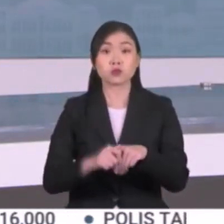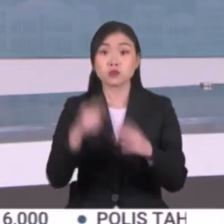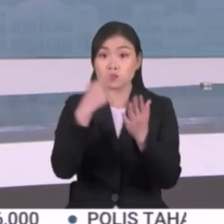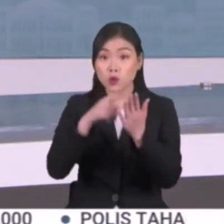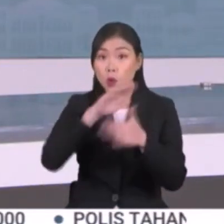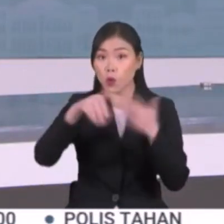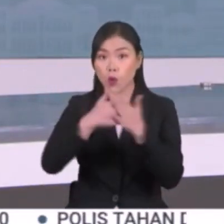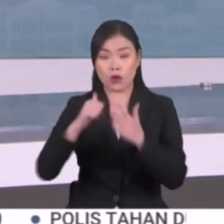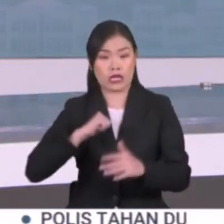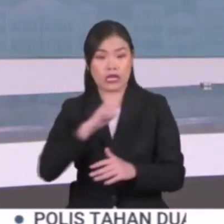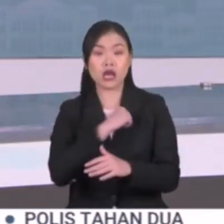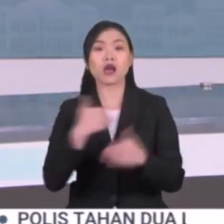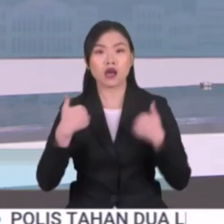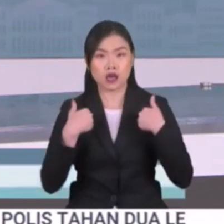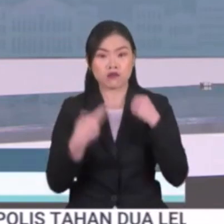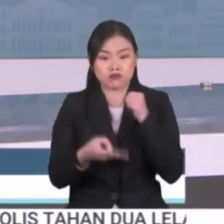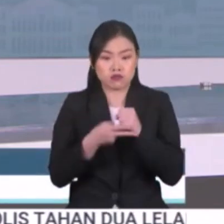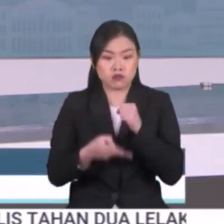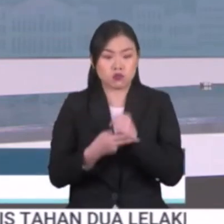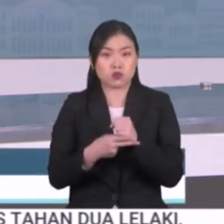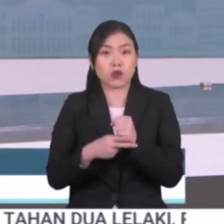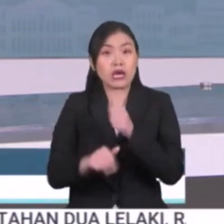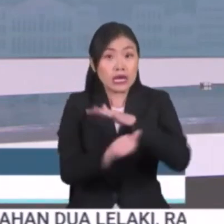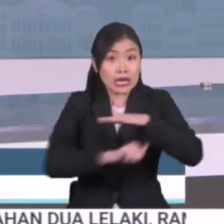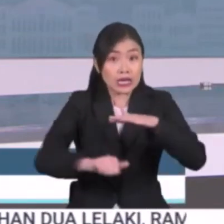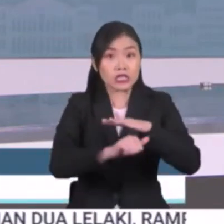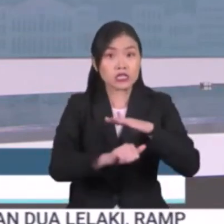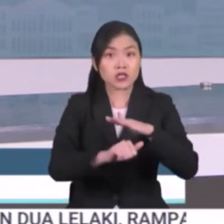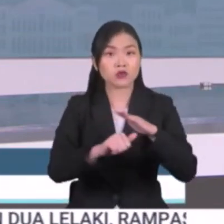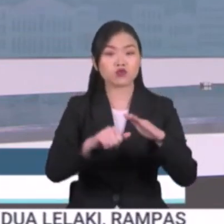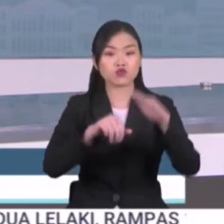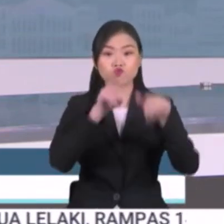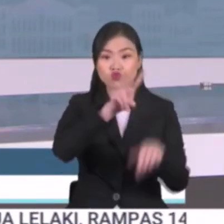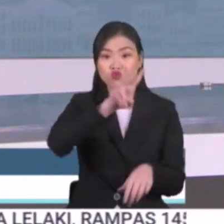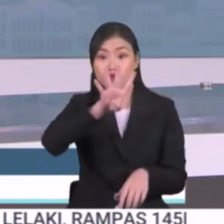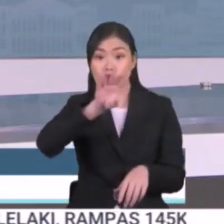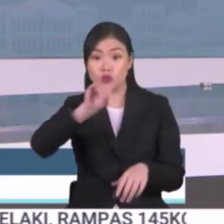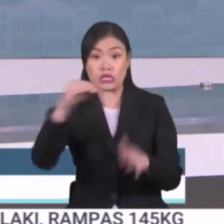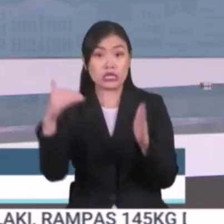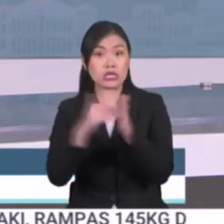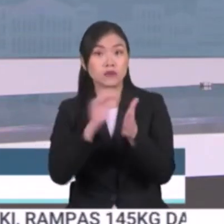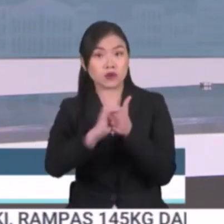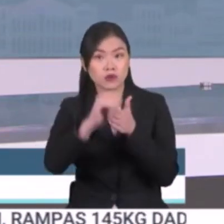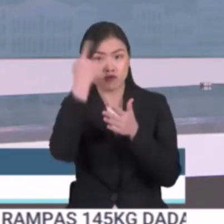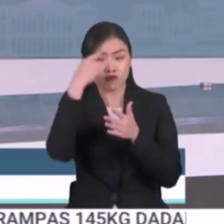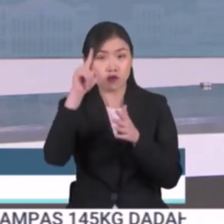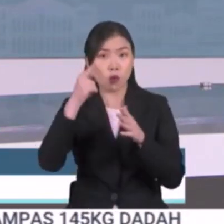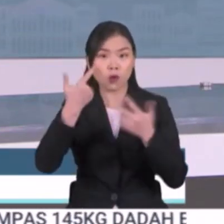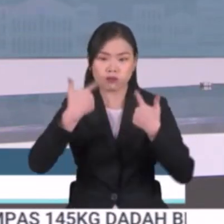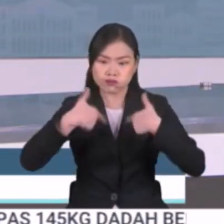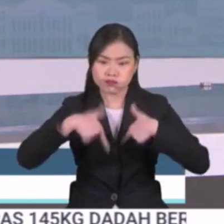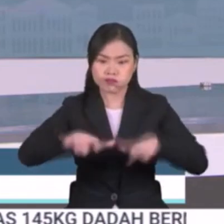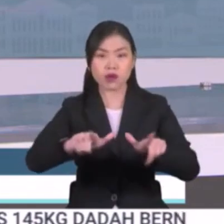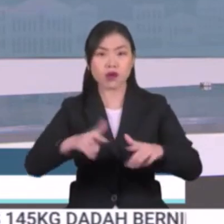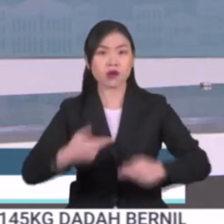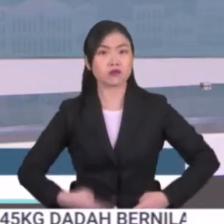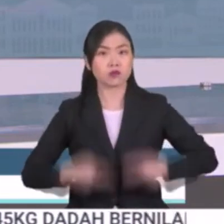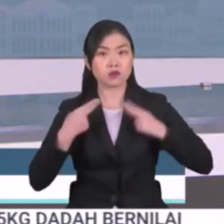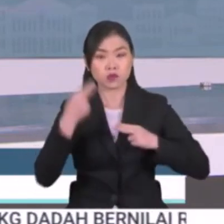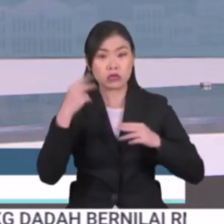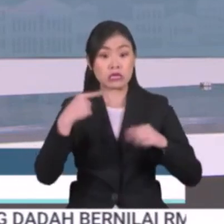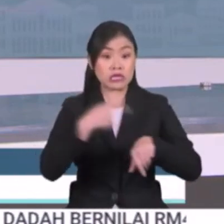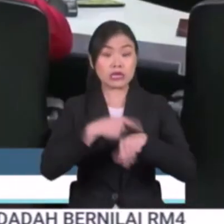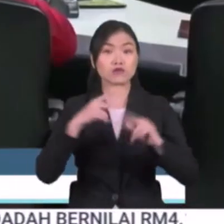memastikan ahli mempunyai simpanan asas sekurang-kurangnya r40 Rib demi kelangsungan hidup semasa